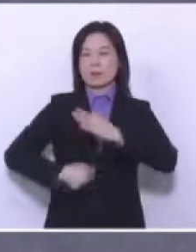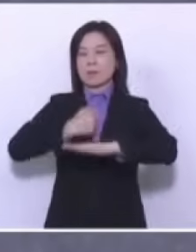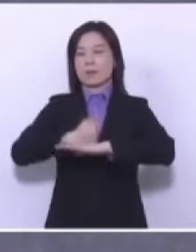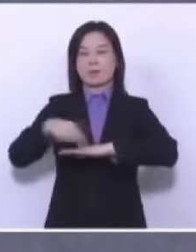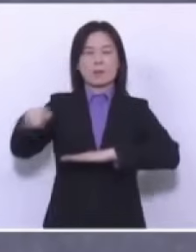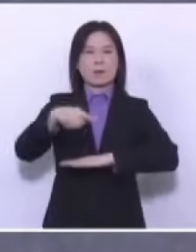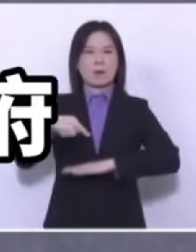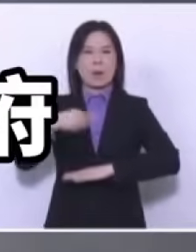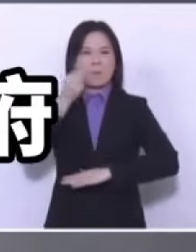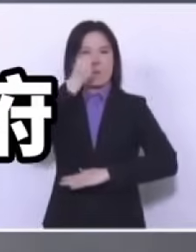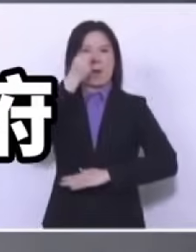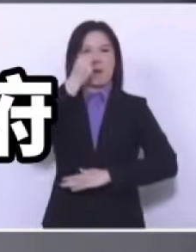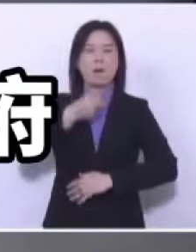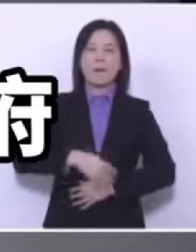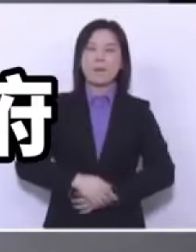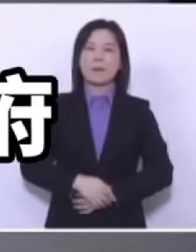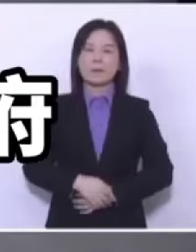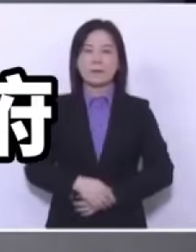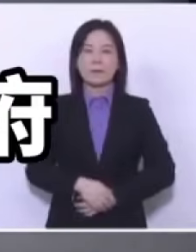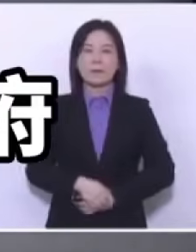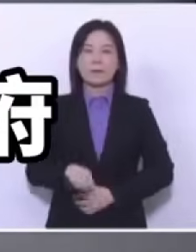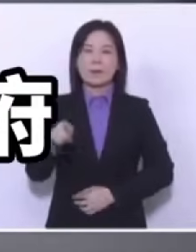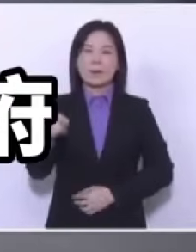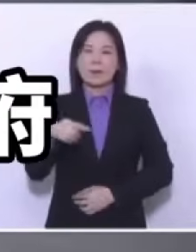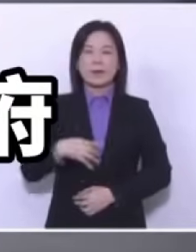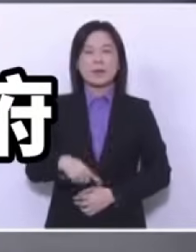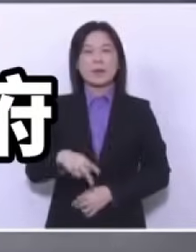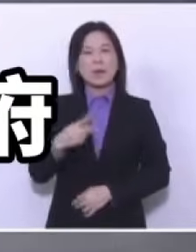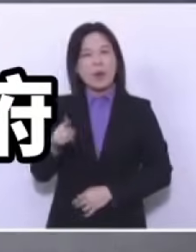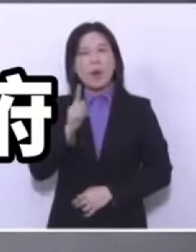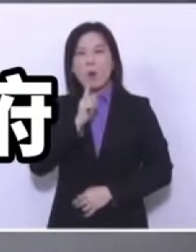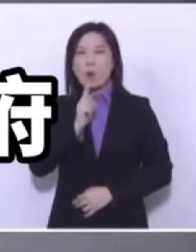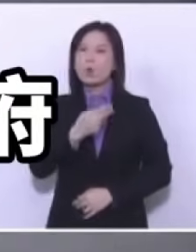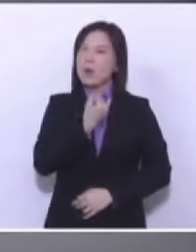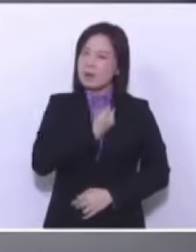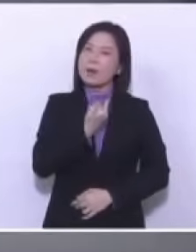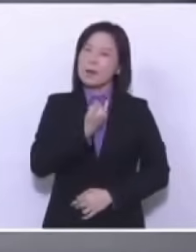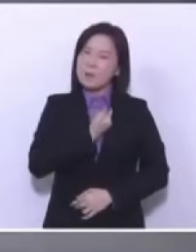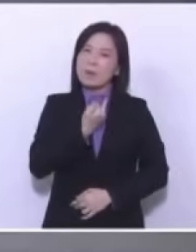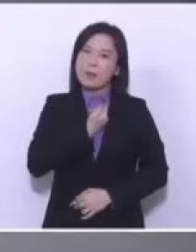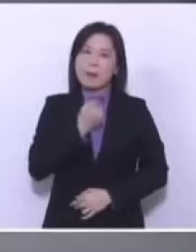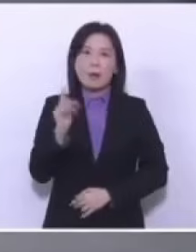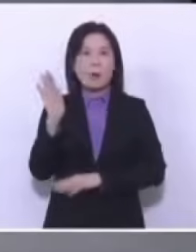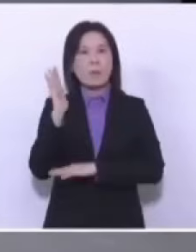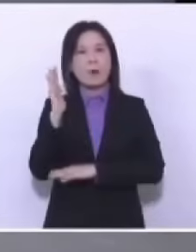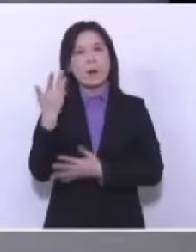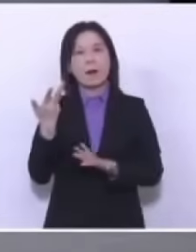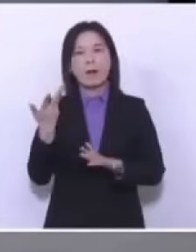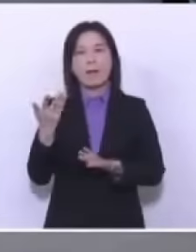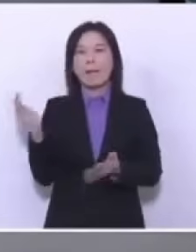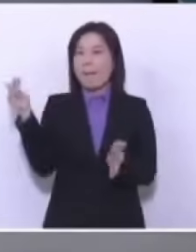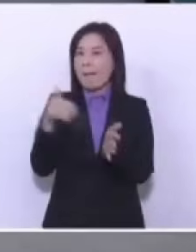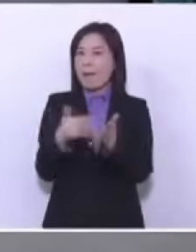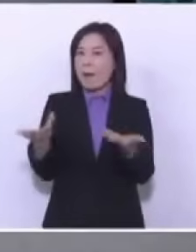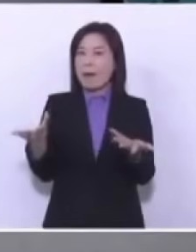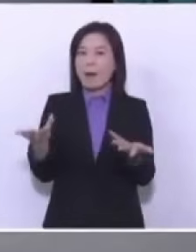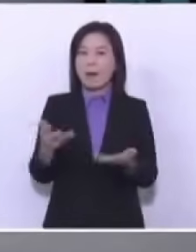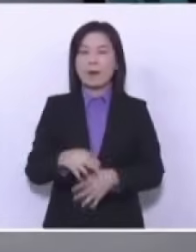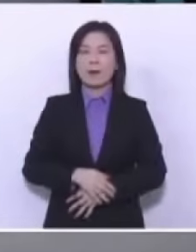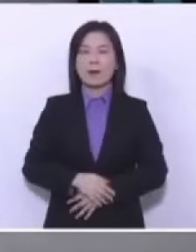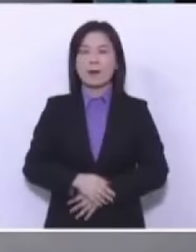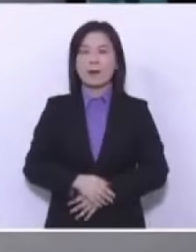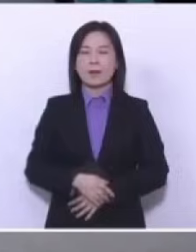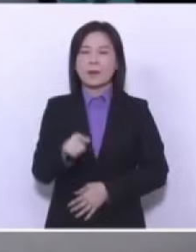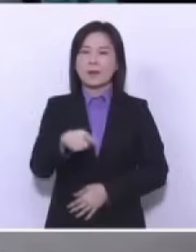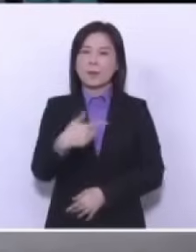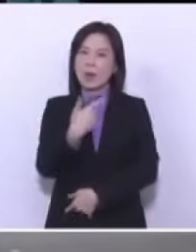慢。一个曾经说要谦卑再谦卑的政府，结果从疫苗